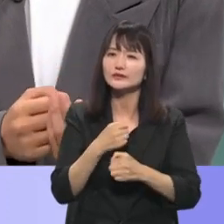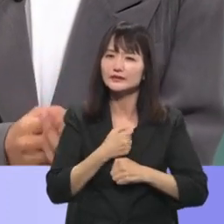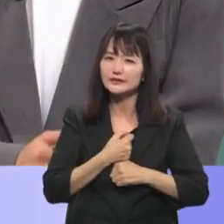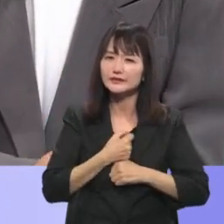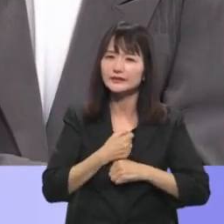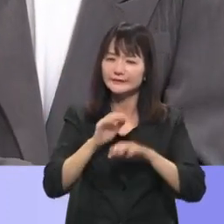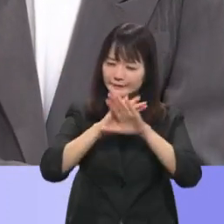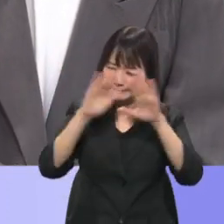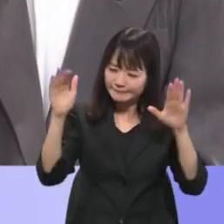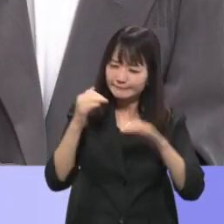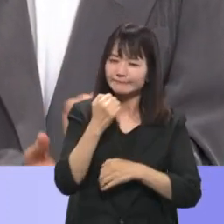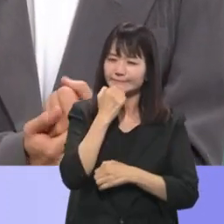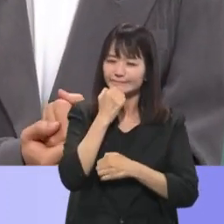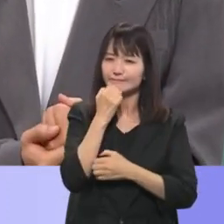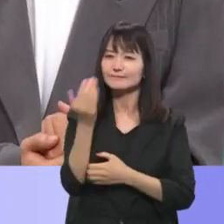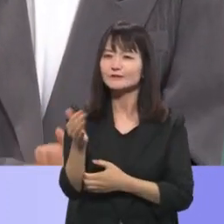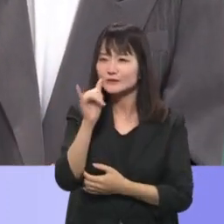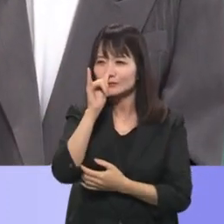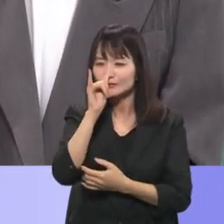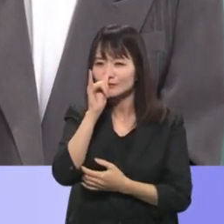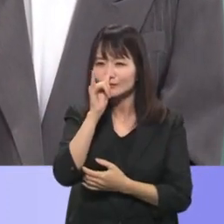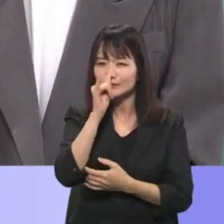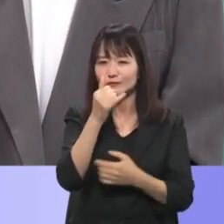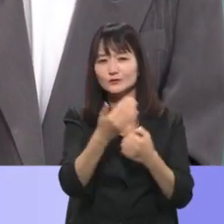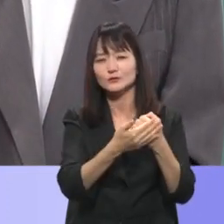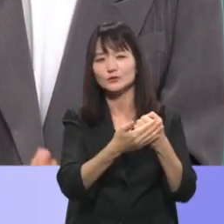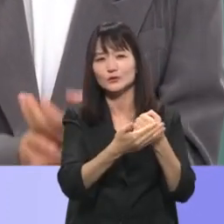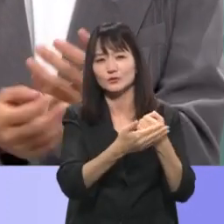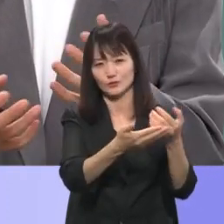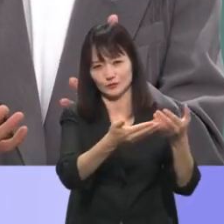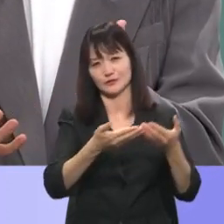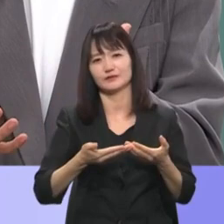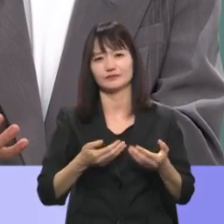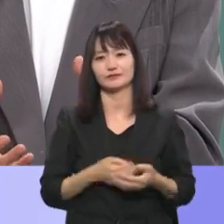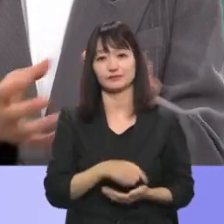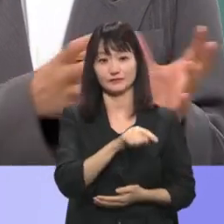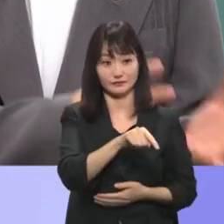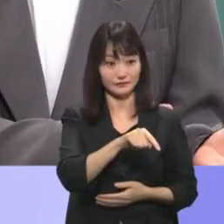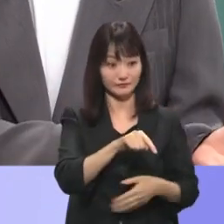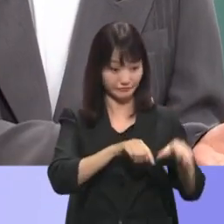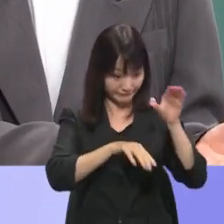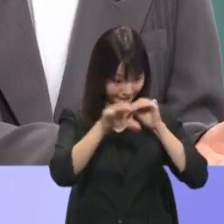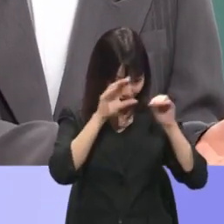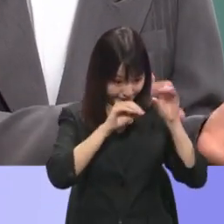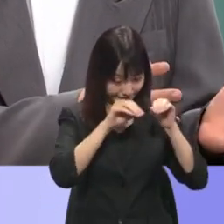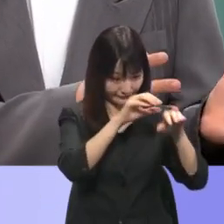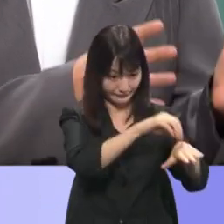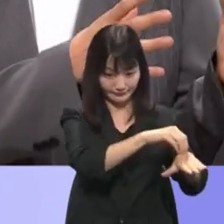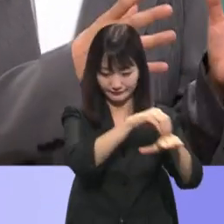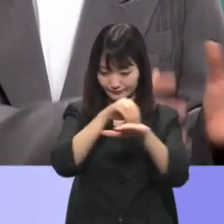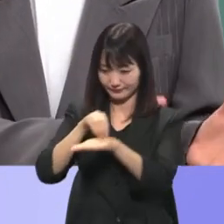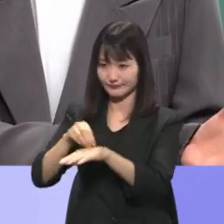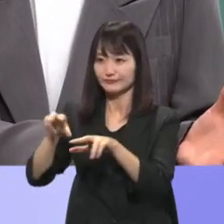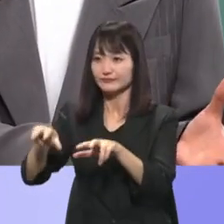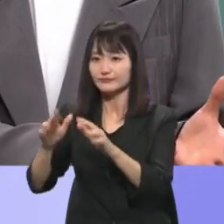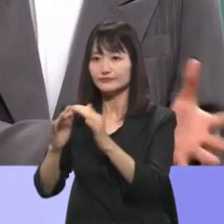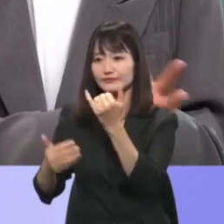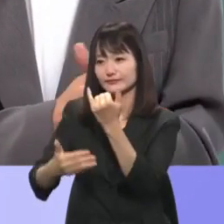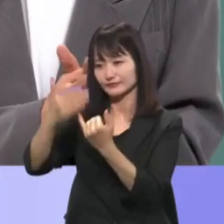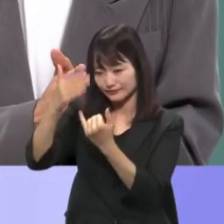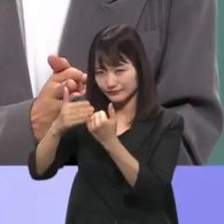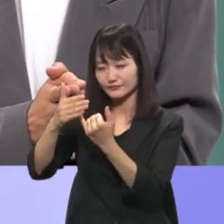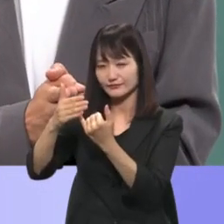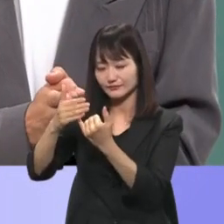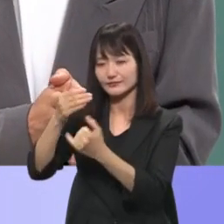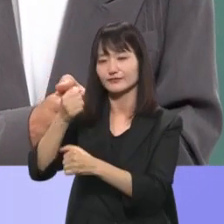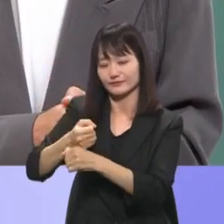드릴 수 있는지를 거기서 좀 많이 얻었기 때문에 거기에서 배운 것들을 저희가 지금 이제 유튜브에서